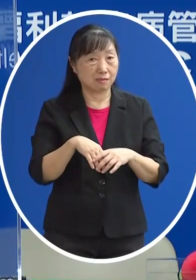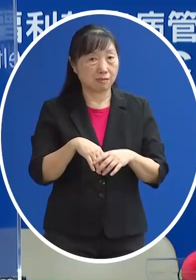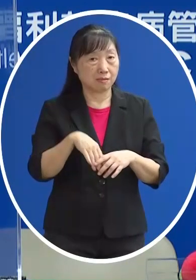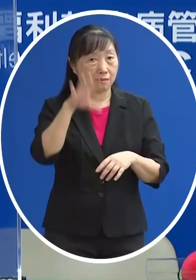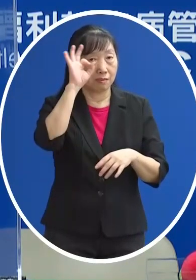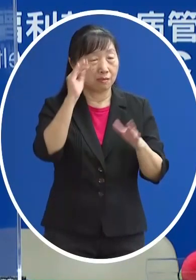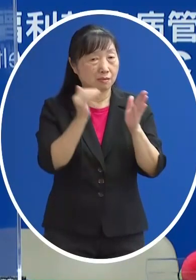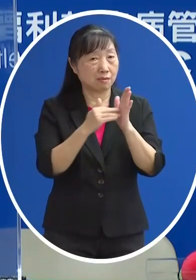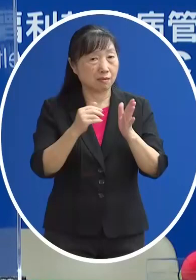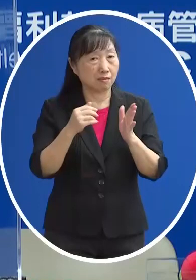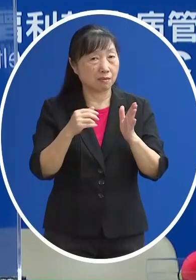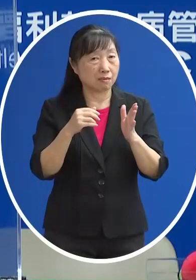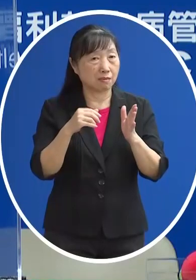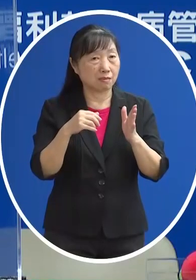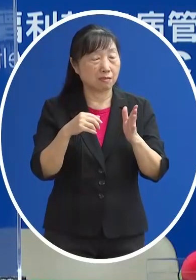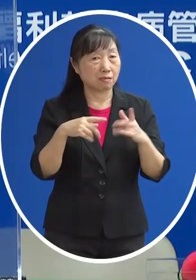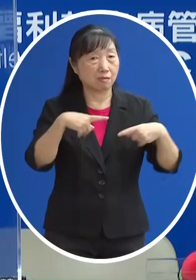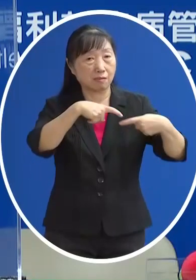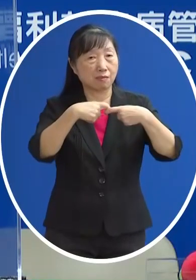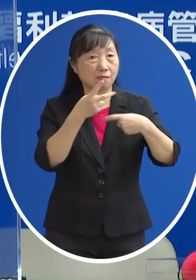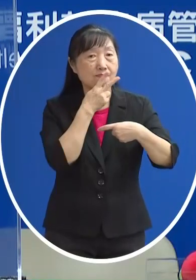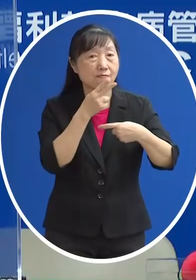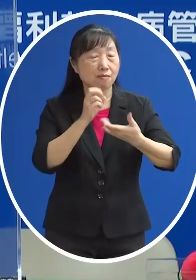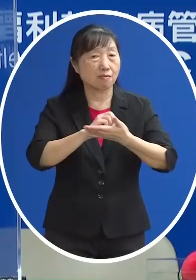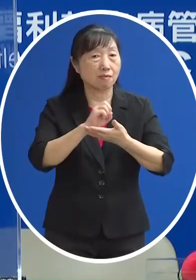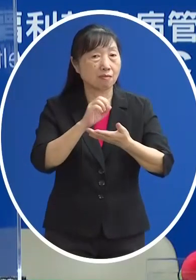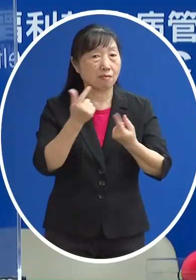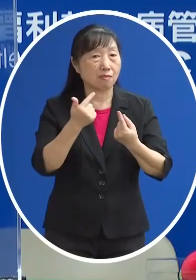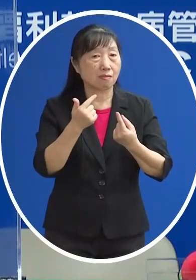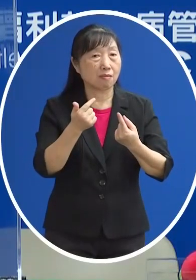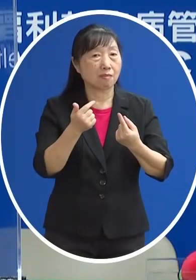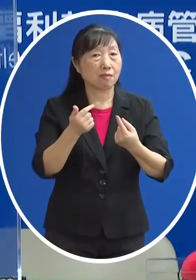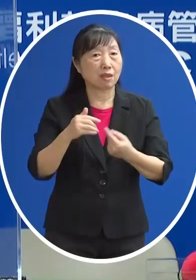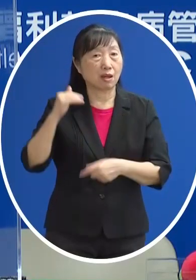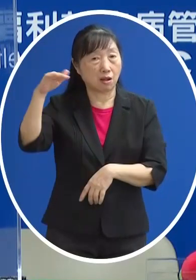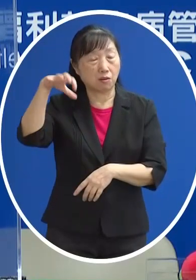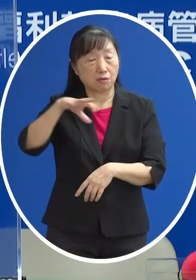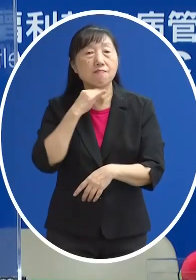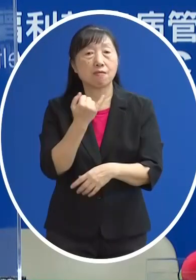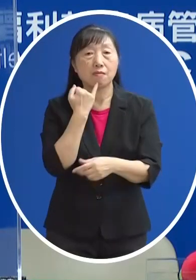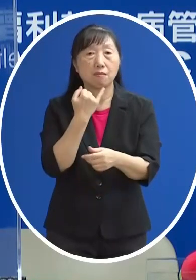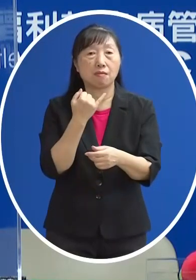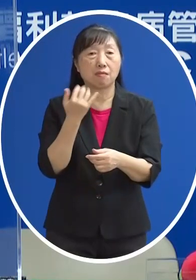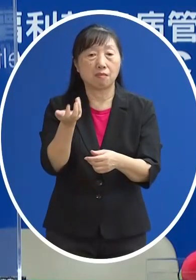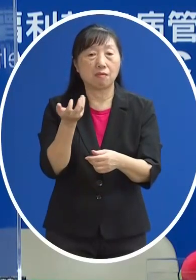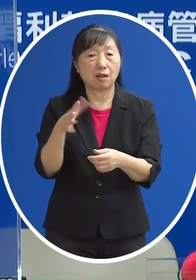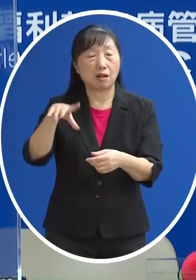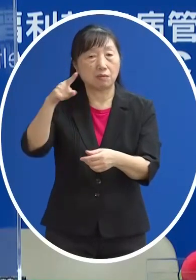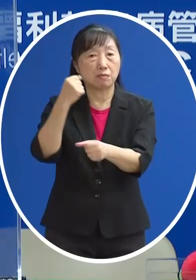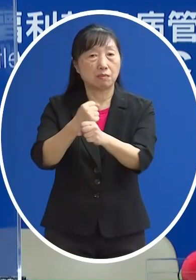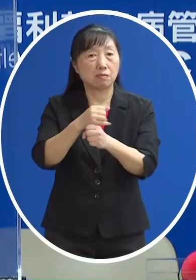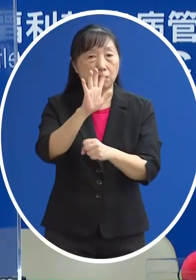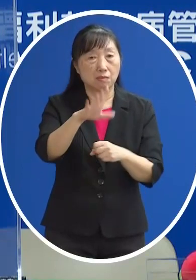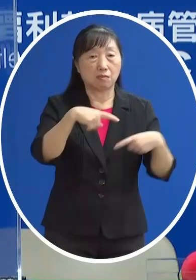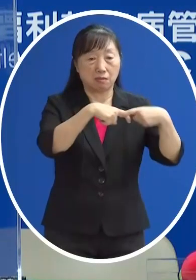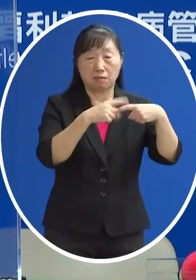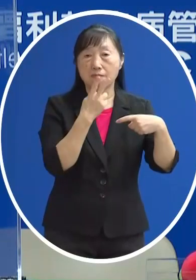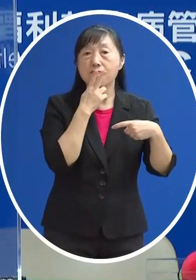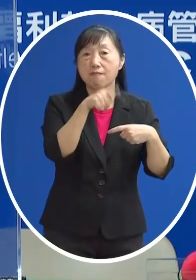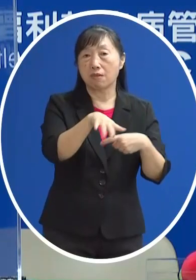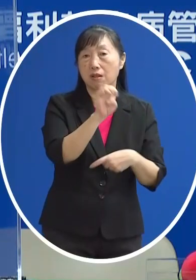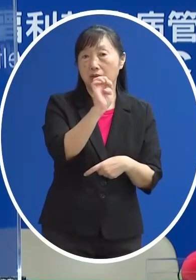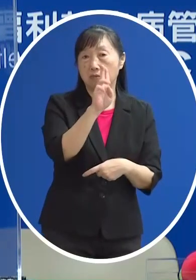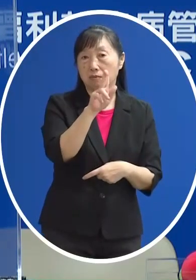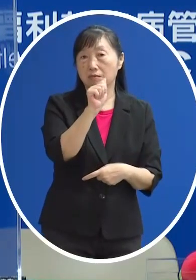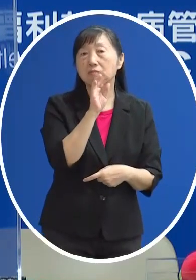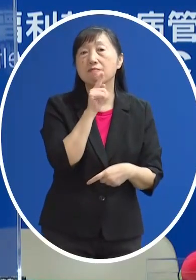报道说，哎，那联雅的哈高端，我们让他哈预先做。那其实联雅的哈它的 EUA